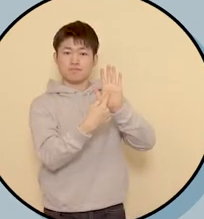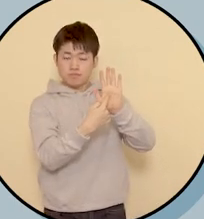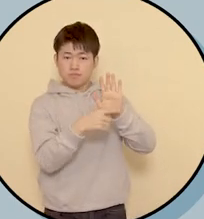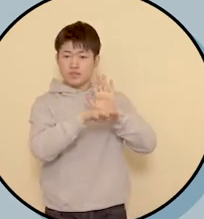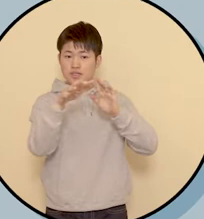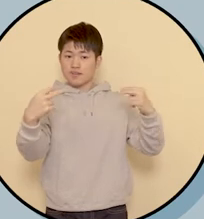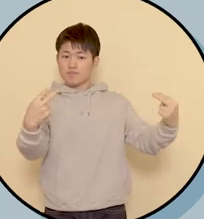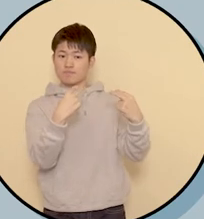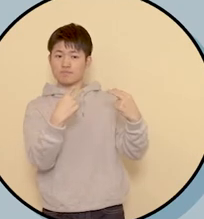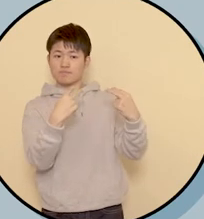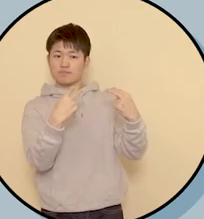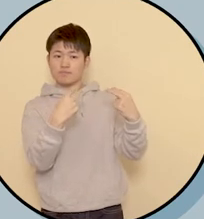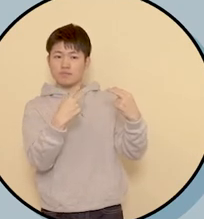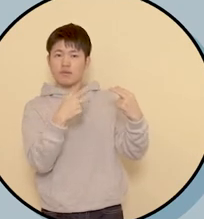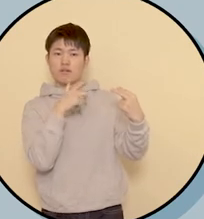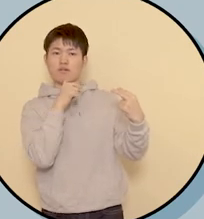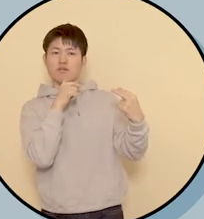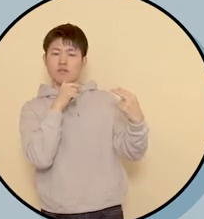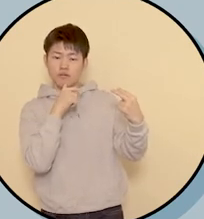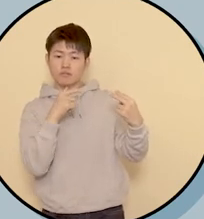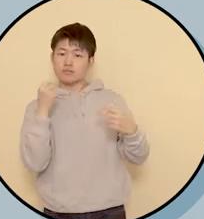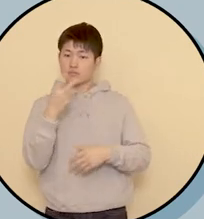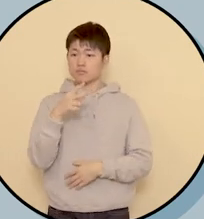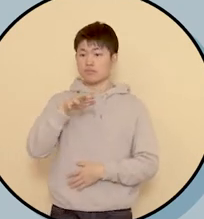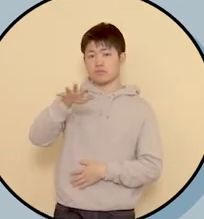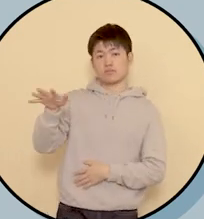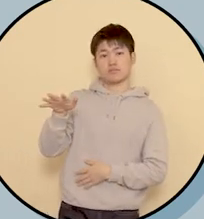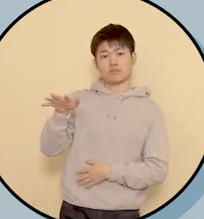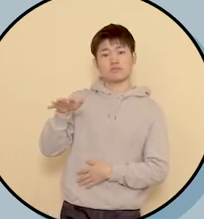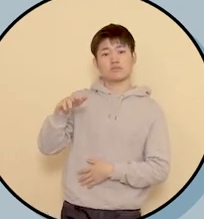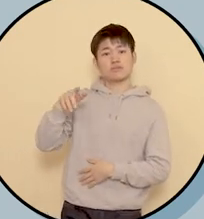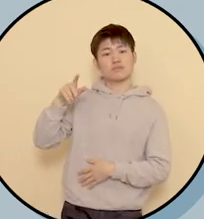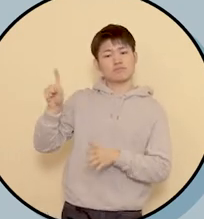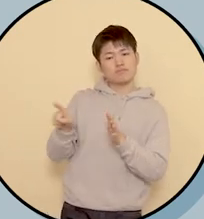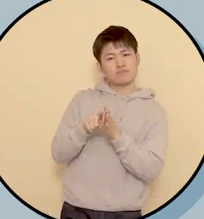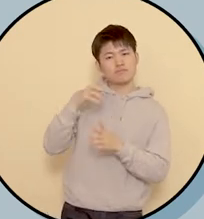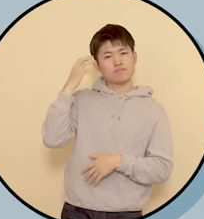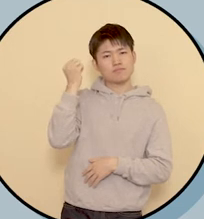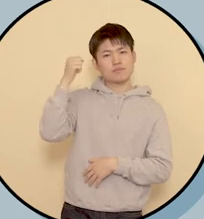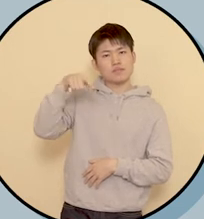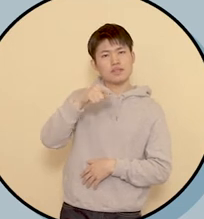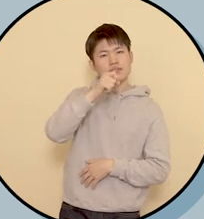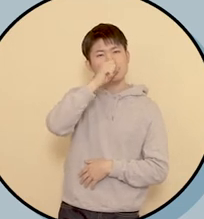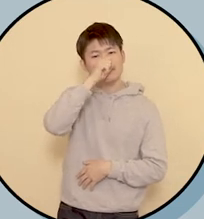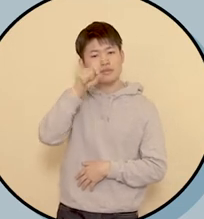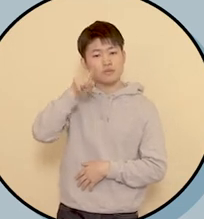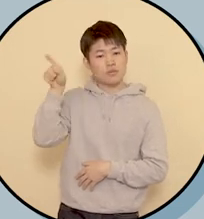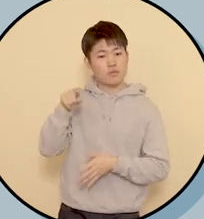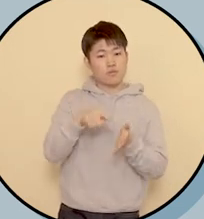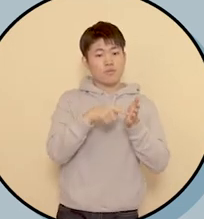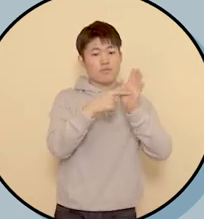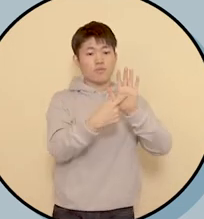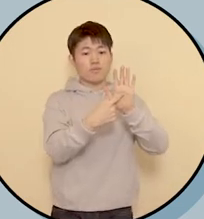僕らが知らないところも見せてもらったりとか、彼の記憶の中で、良かったこととかが、そうやって、目